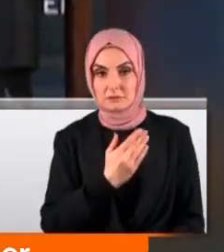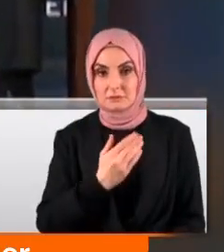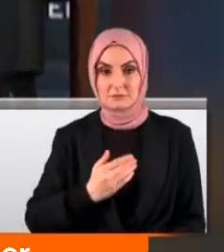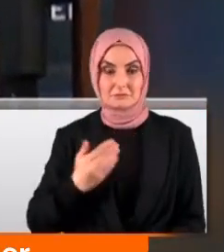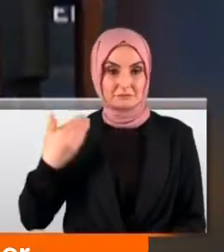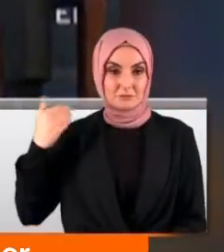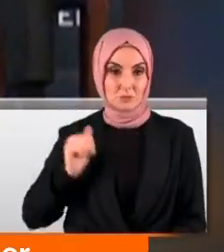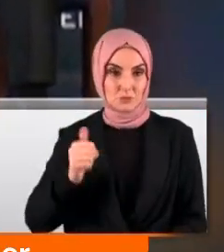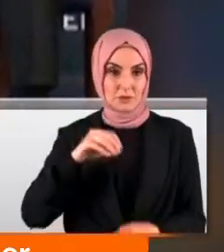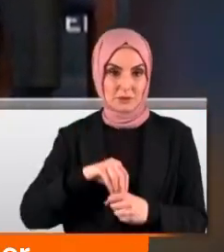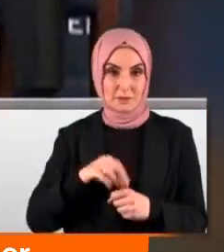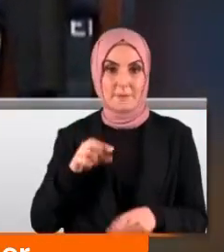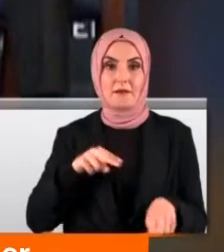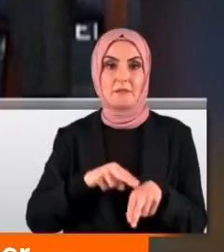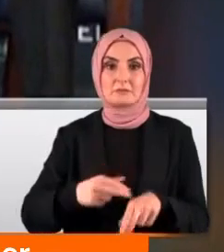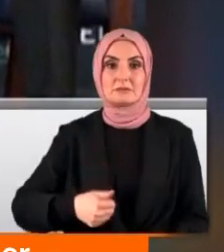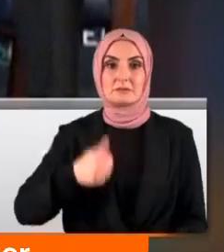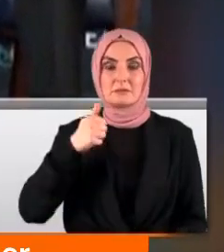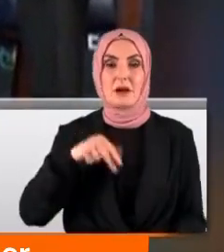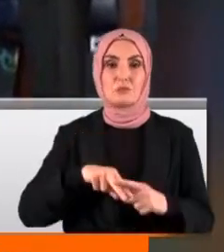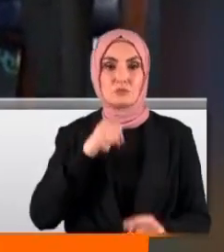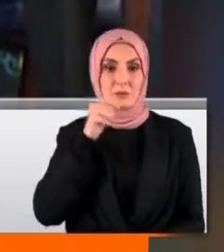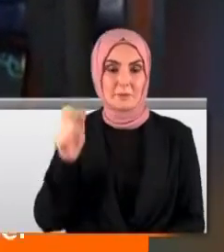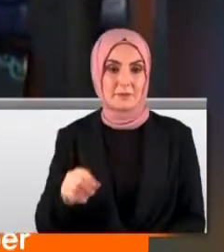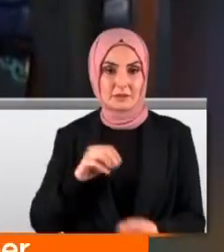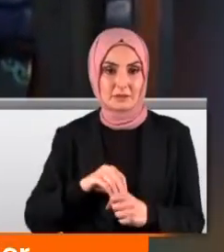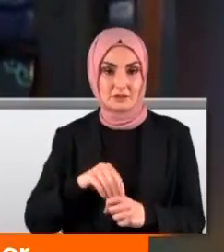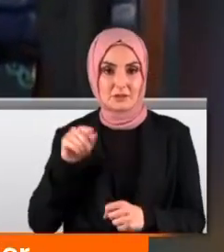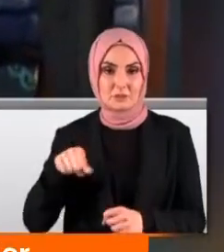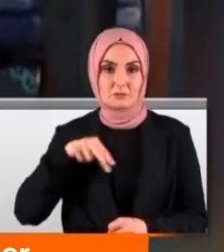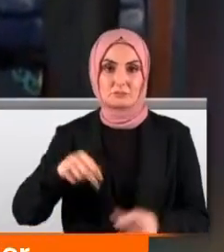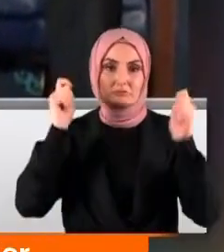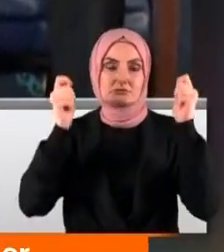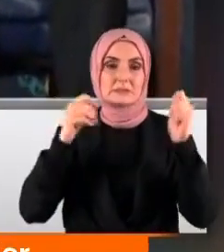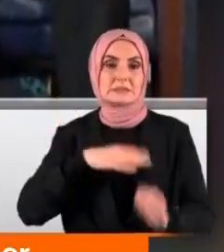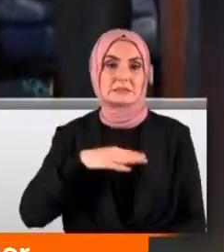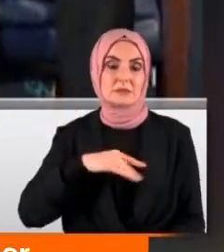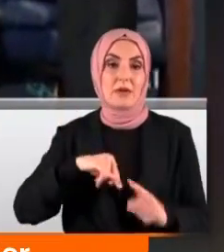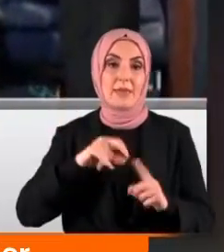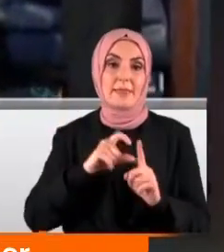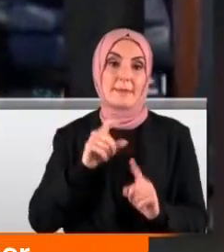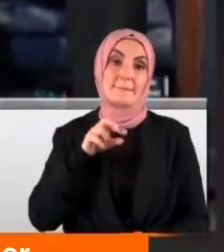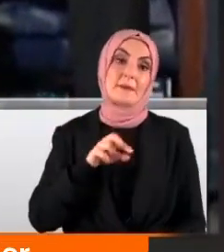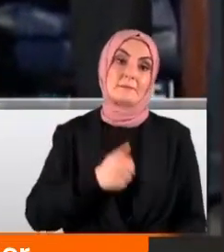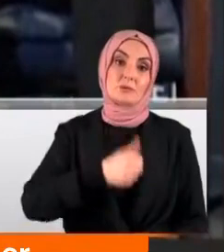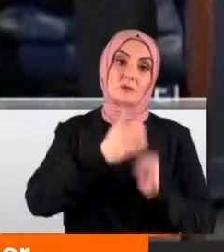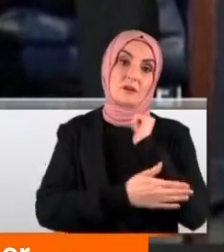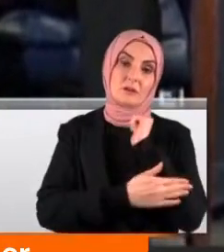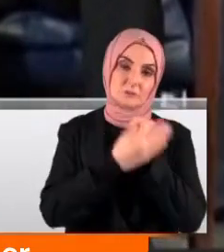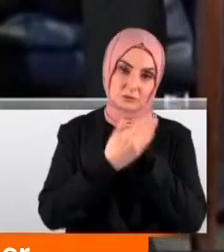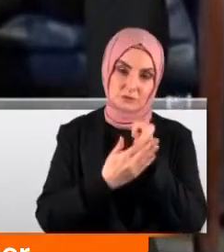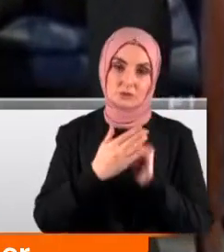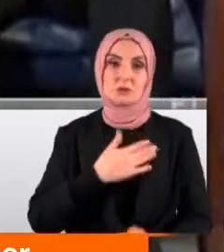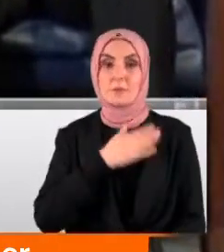elebaşı Abdullah Öcalan'ın için yürüyüş yapmak isteyen HDP Eş Genel Başkan Yardımcısı işyer özsoyla CHP İstanbul